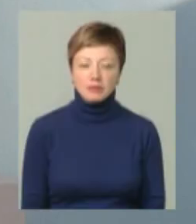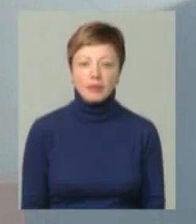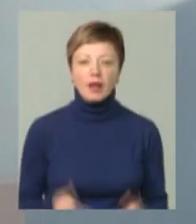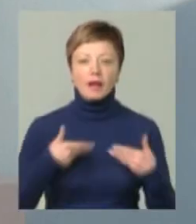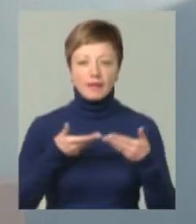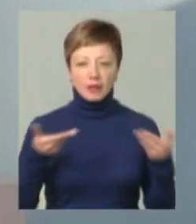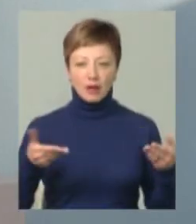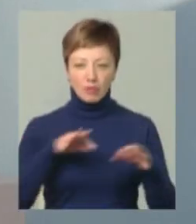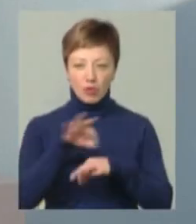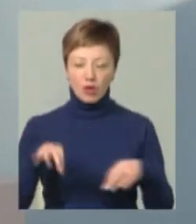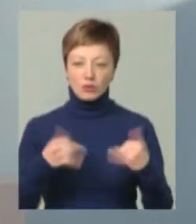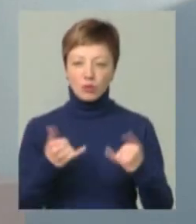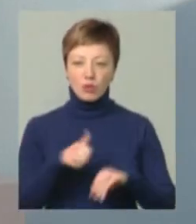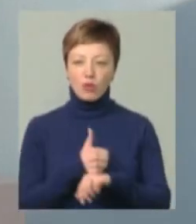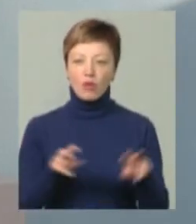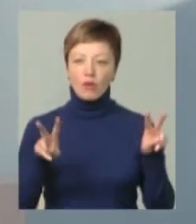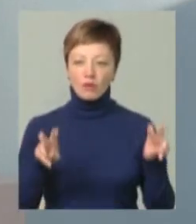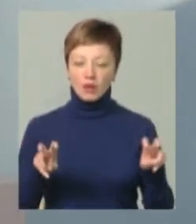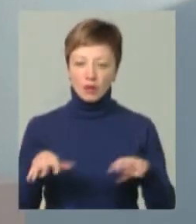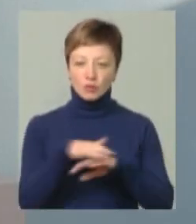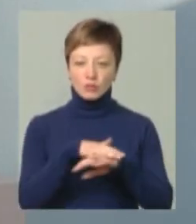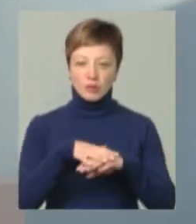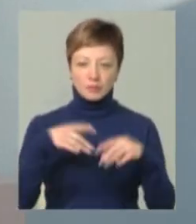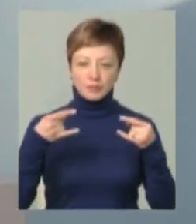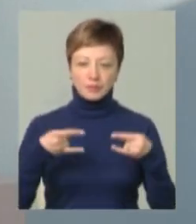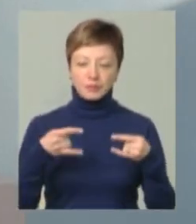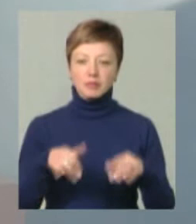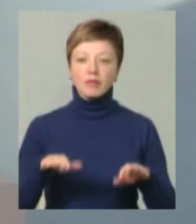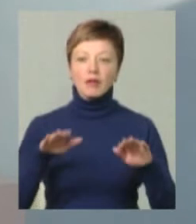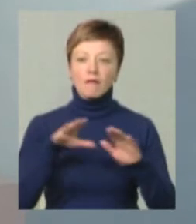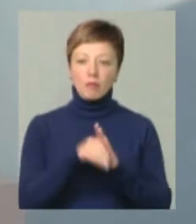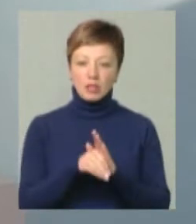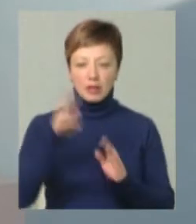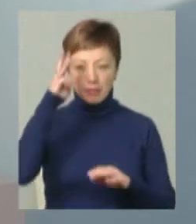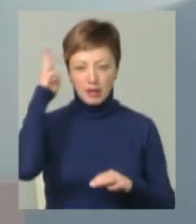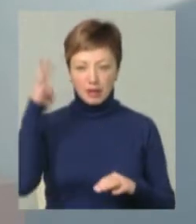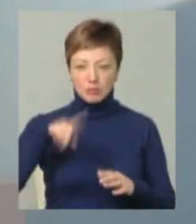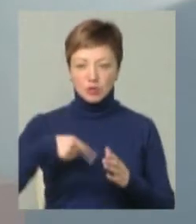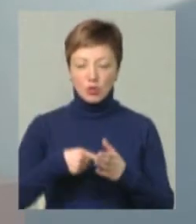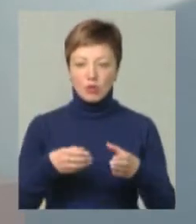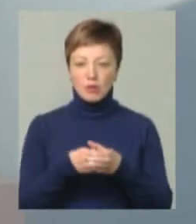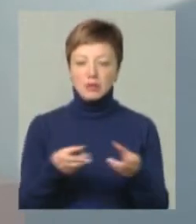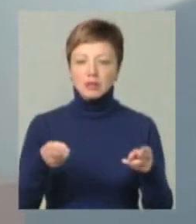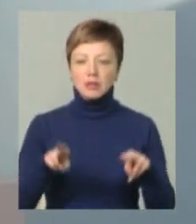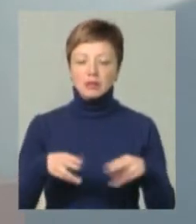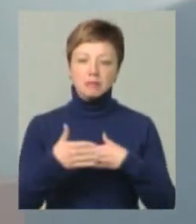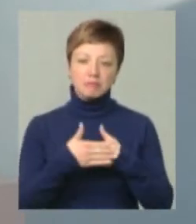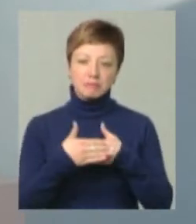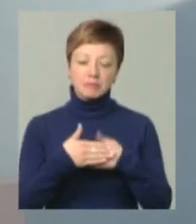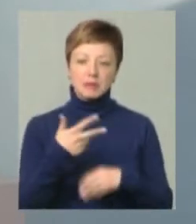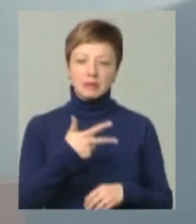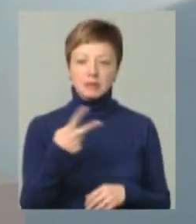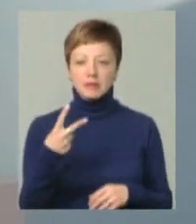Вітаємо у проєкті «Сьогодні головне» на Суспільному ЮА Поділля. У межах Хмельницької міської громади залишилось близько